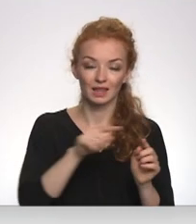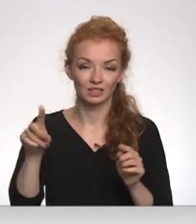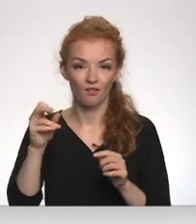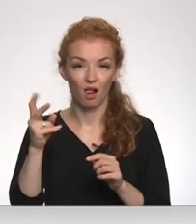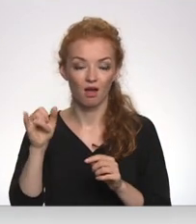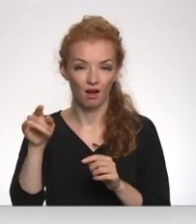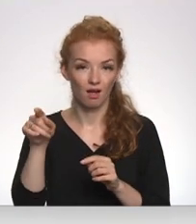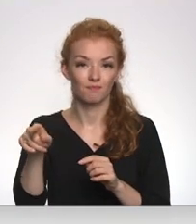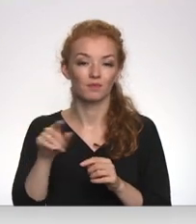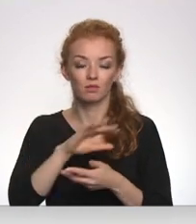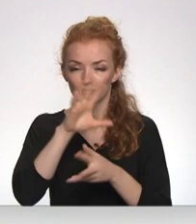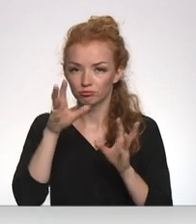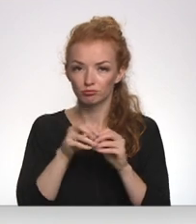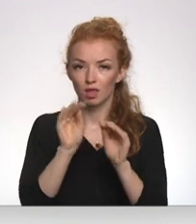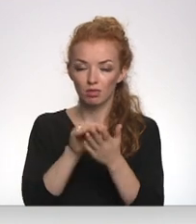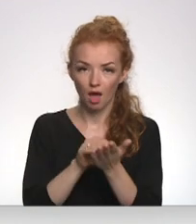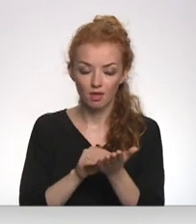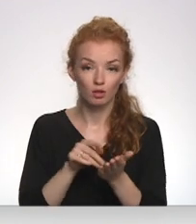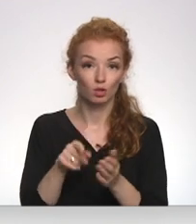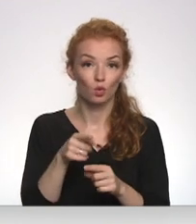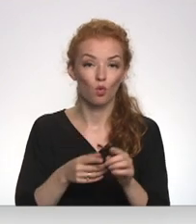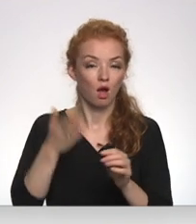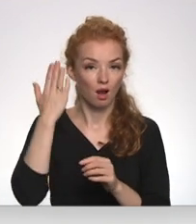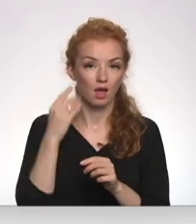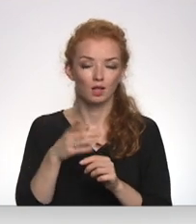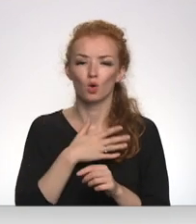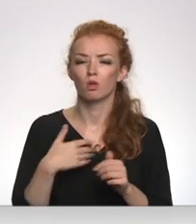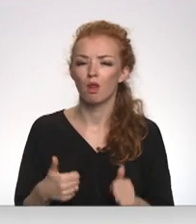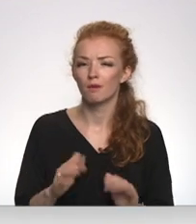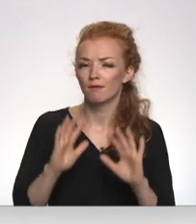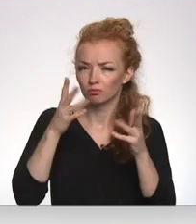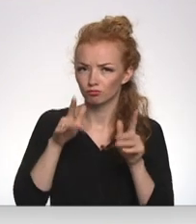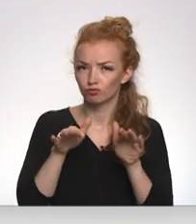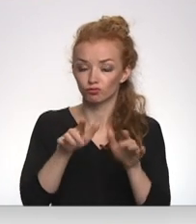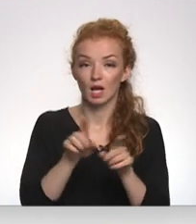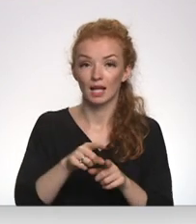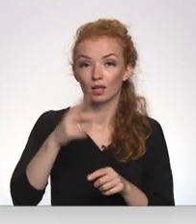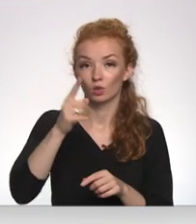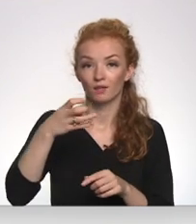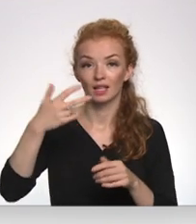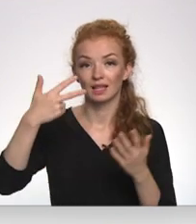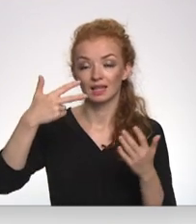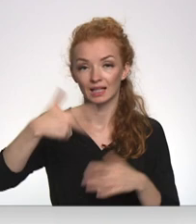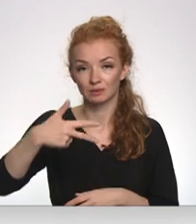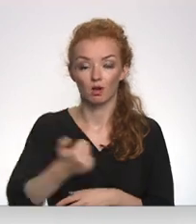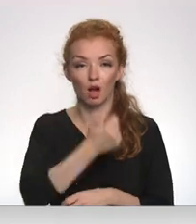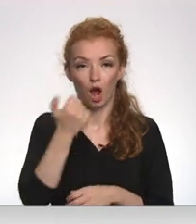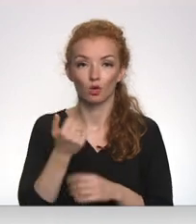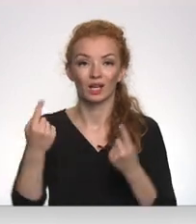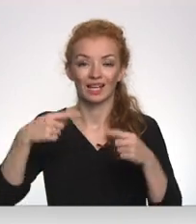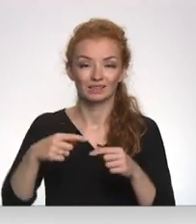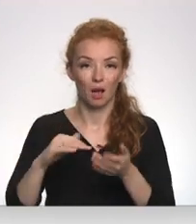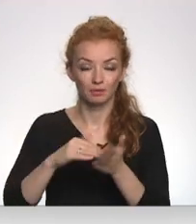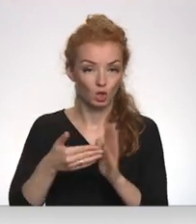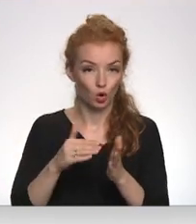banka novados apkopotie dati, tolaik tā ļoti veiksmīgi darbojusies arī 30. Gadu krīzes apstākļos, laikā, kad